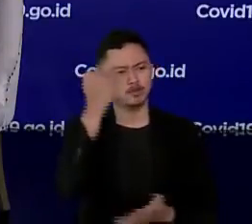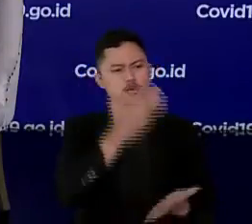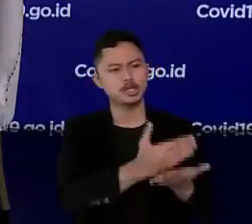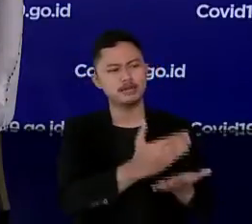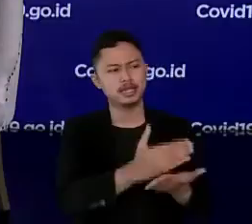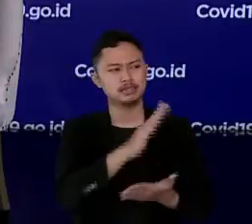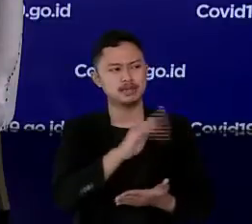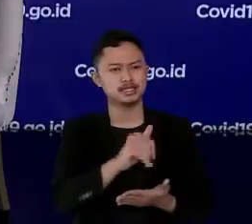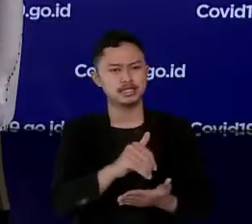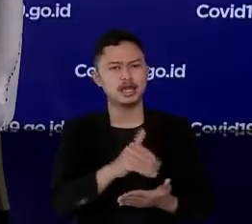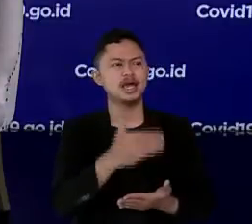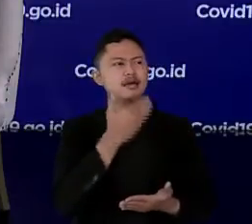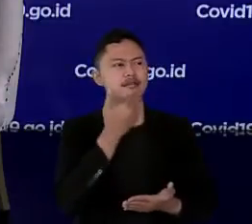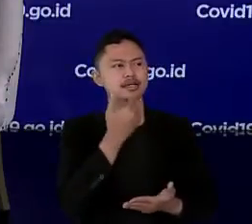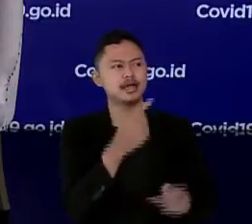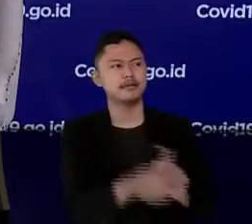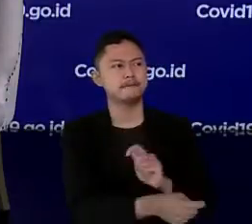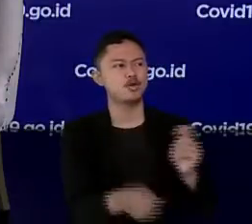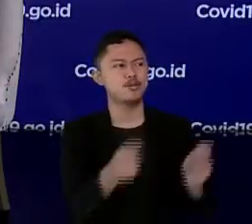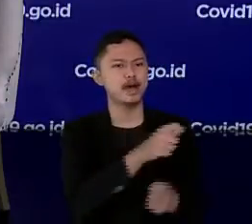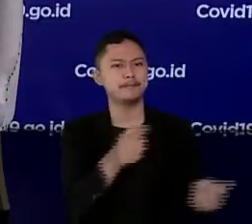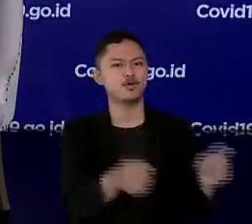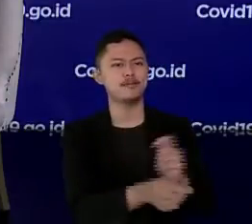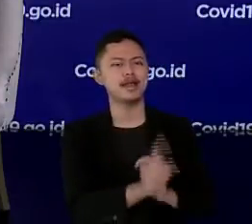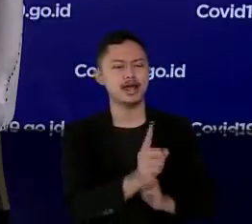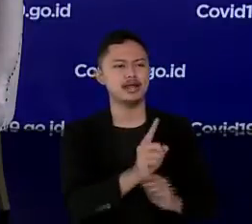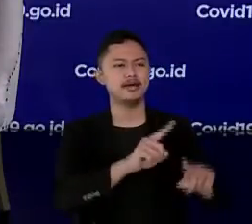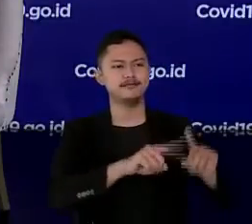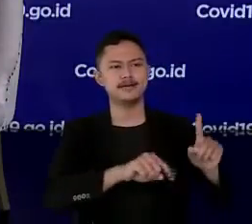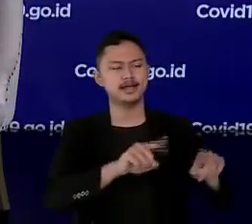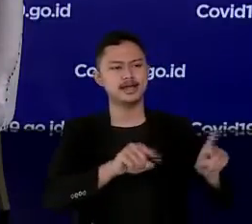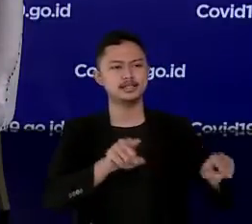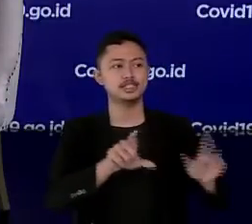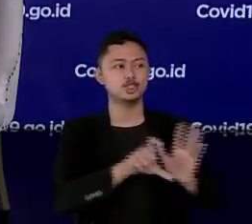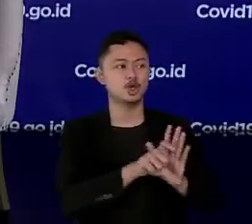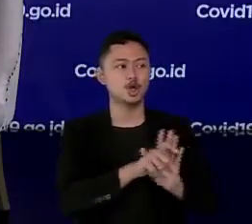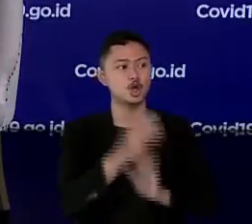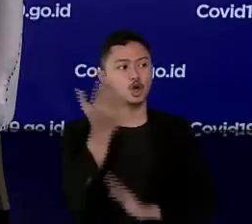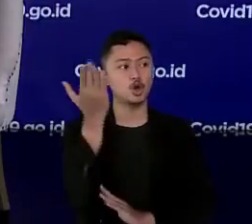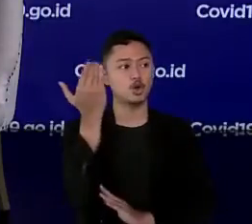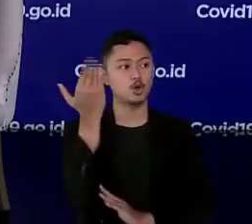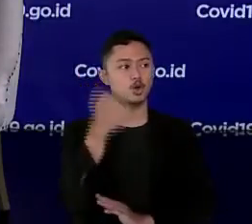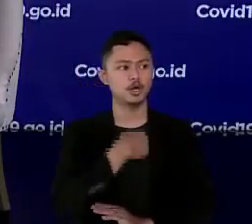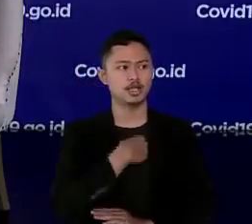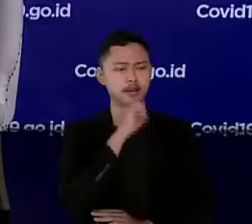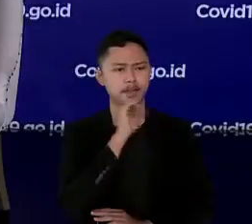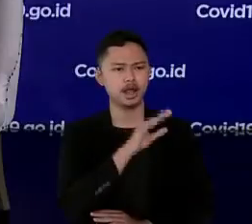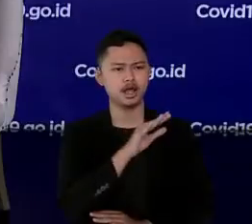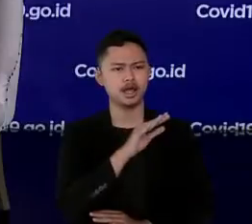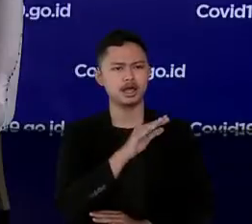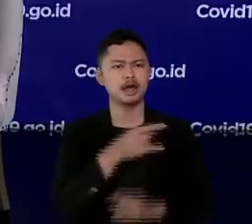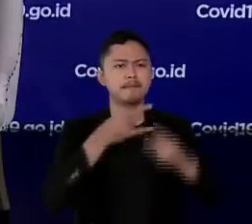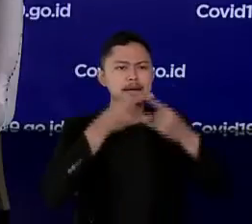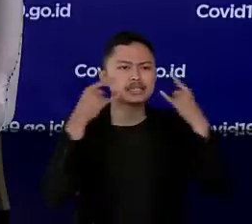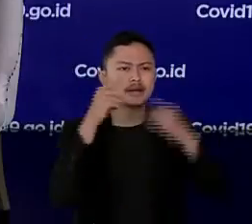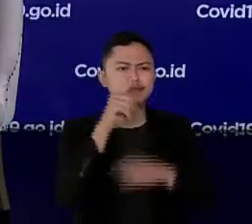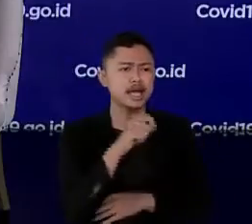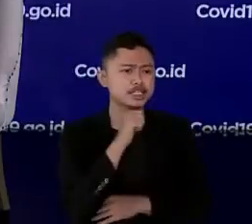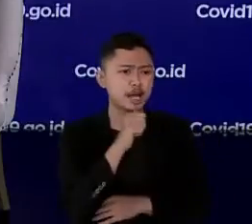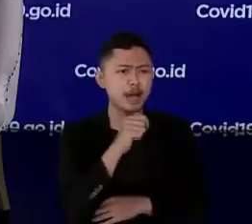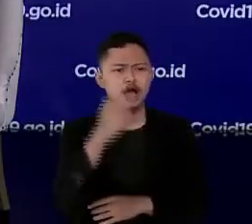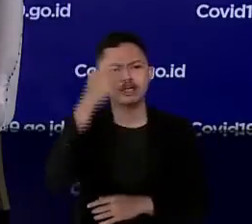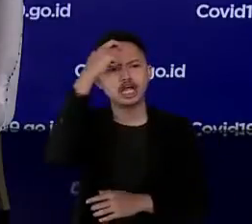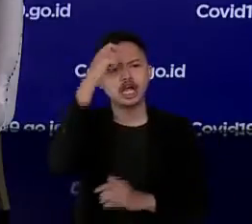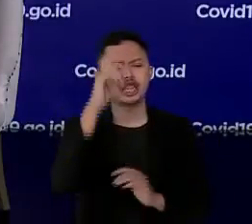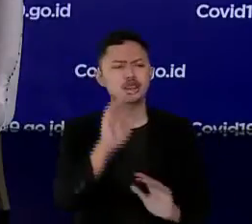terbatas dan selalu ada perubahan-perubahan dinamika-dinamika ya dulu kita katakan yang sakit hanya yang peyang pakai maskernya